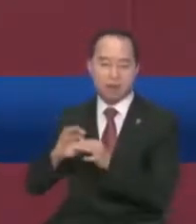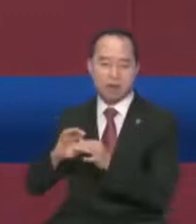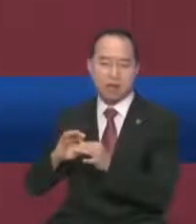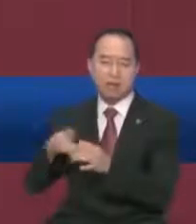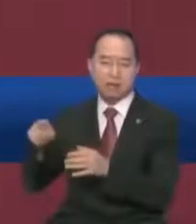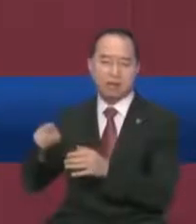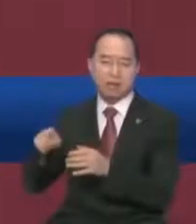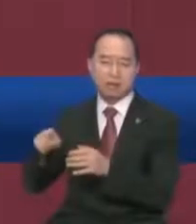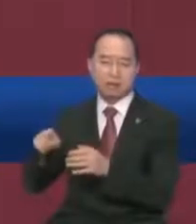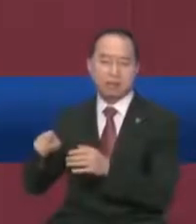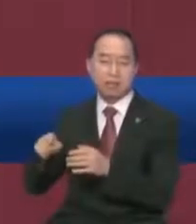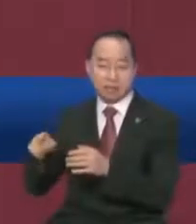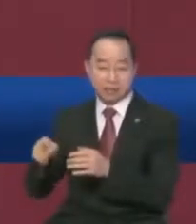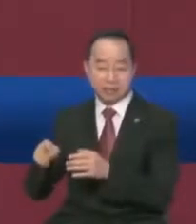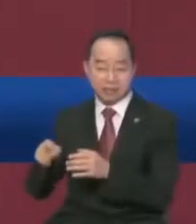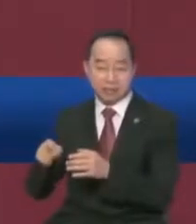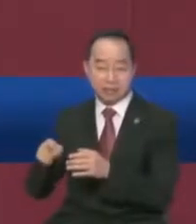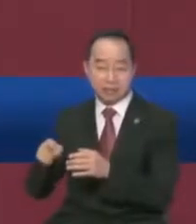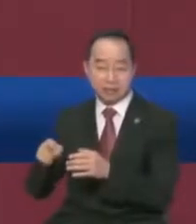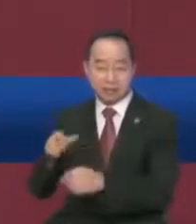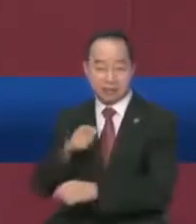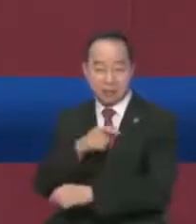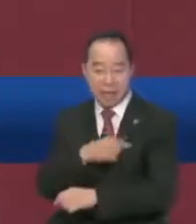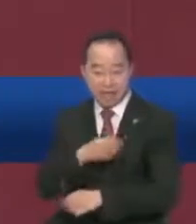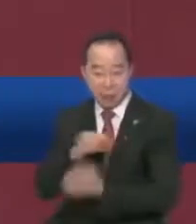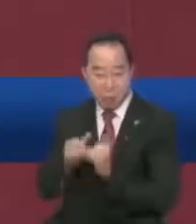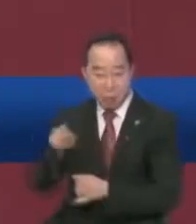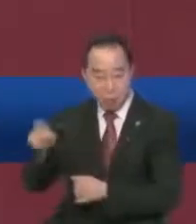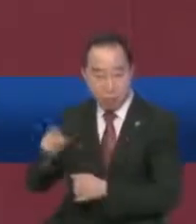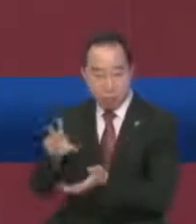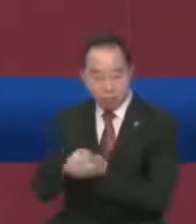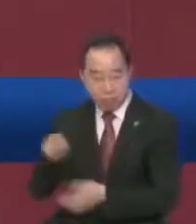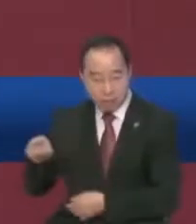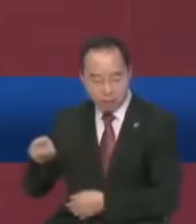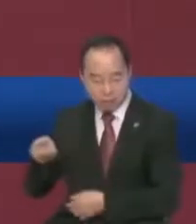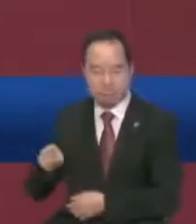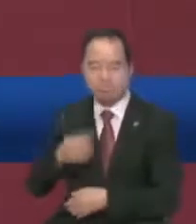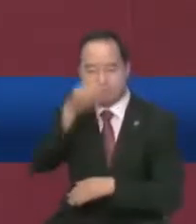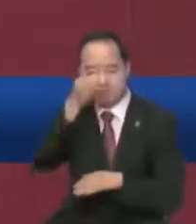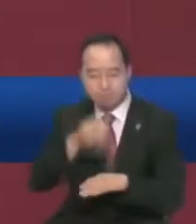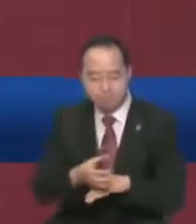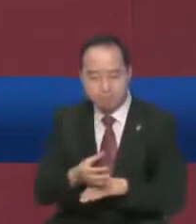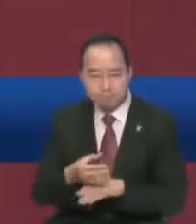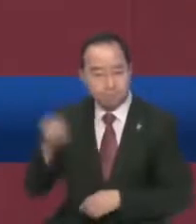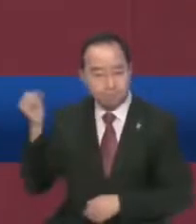그런 일이 다시는 없도록 내부 감찰과 성인지 교육을 강화하겠습니다.